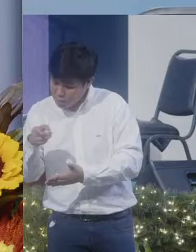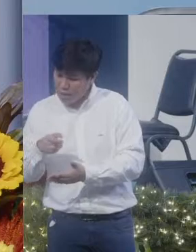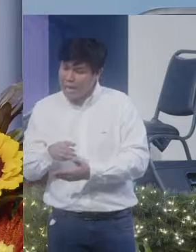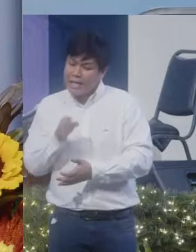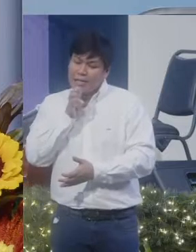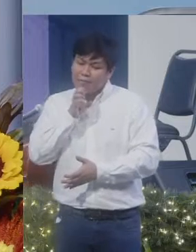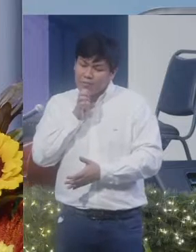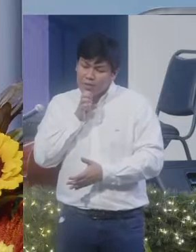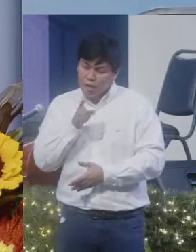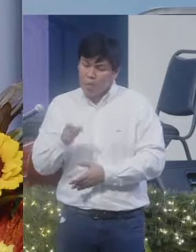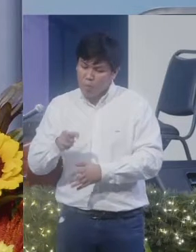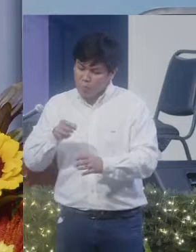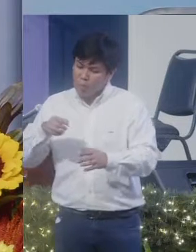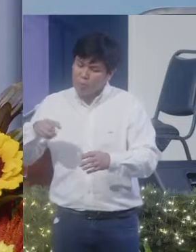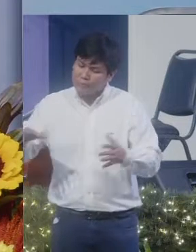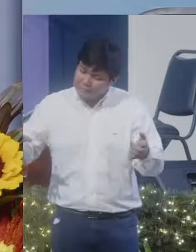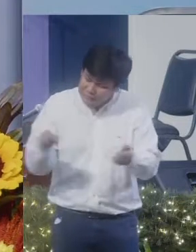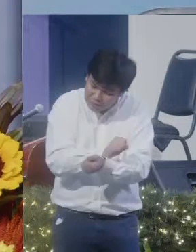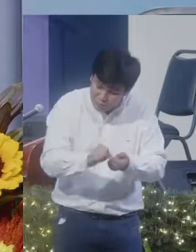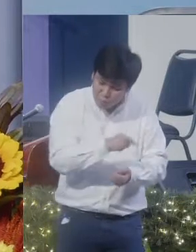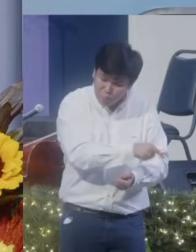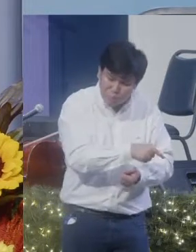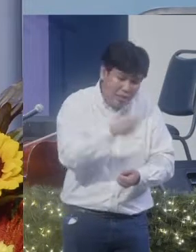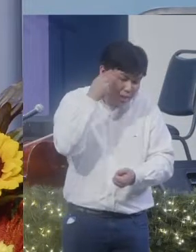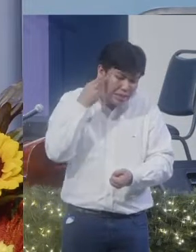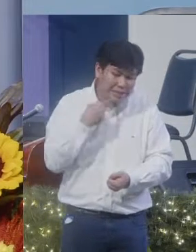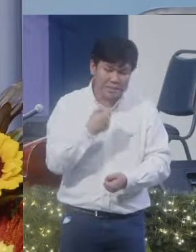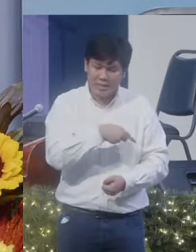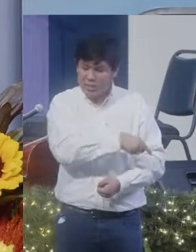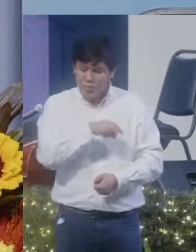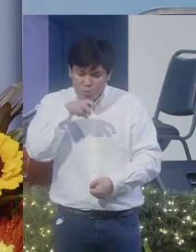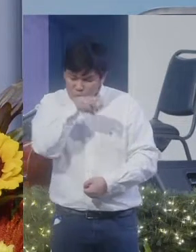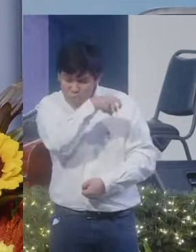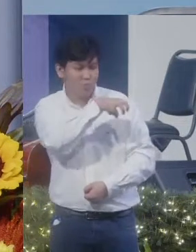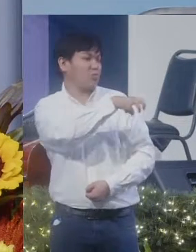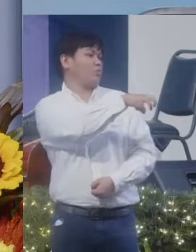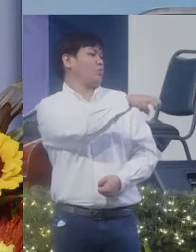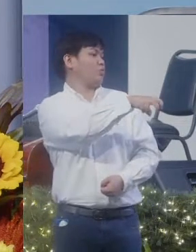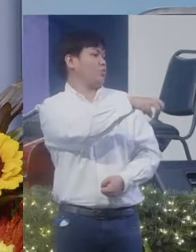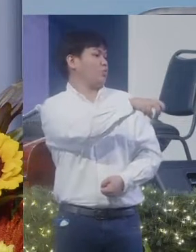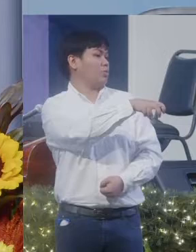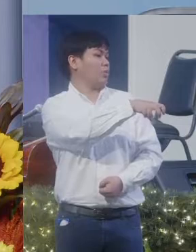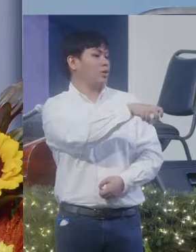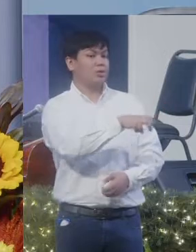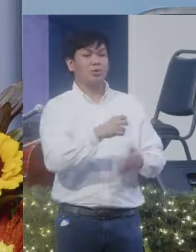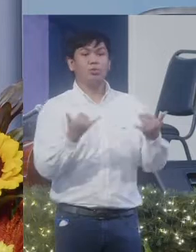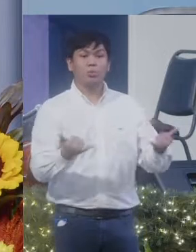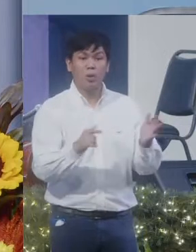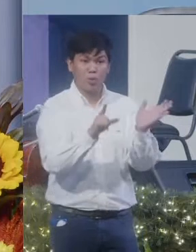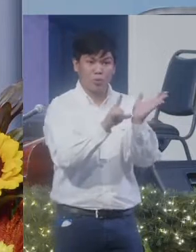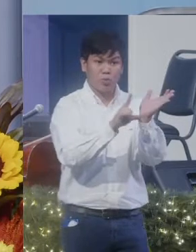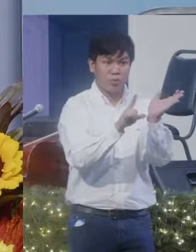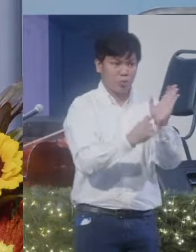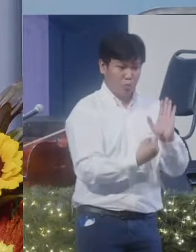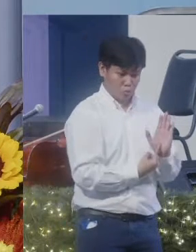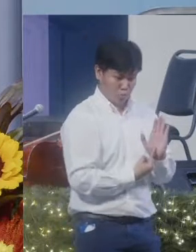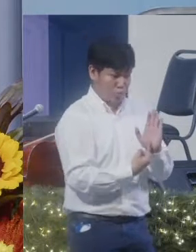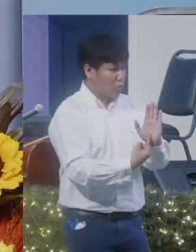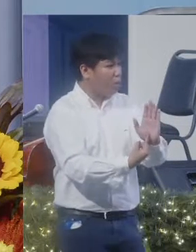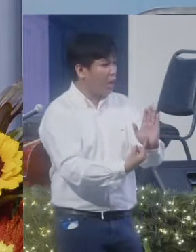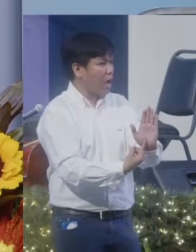So, kaya napaka-importante po na hanggang kay Adam ay tinrace ni Luke yung salinlahi ni